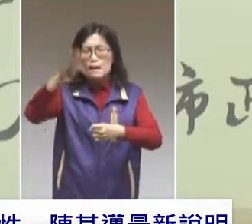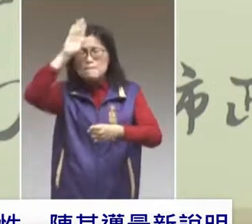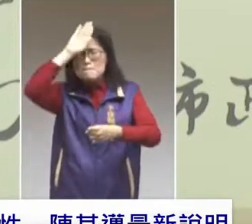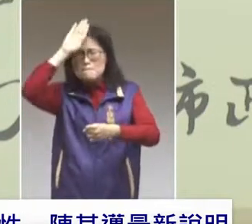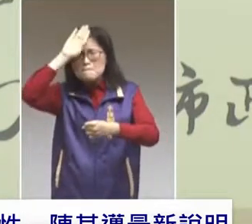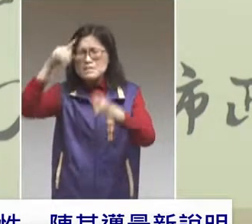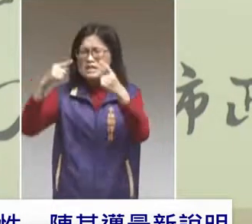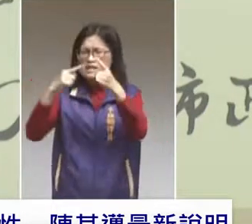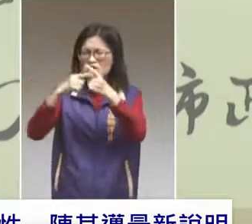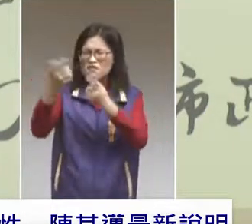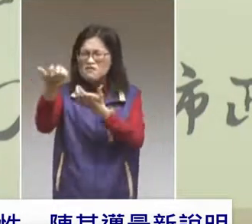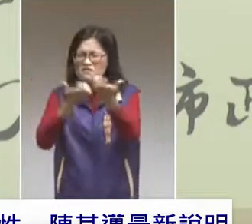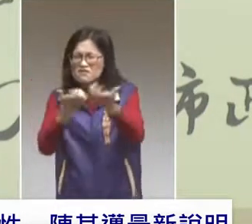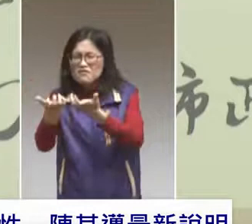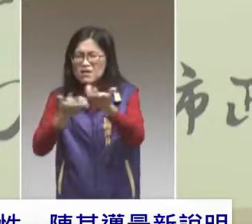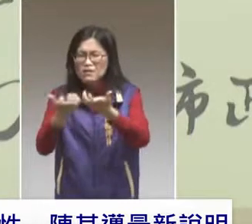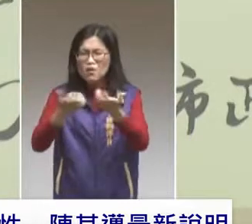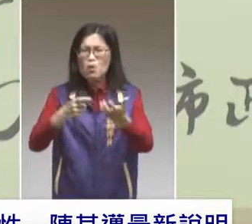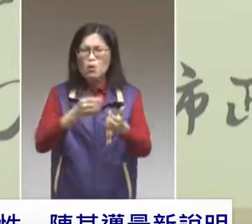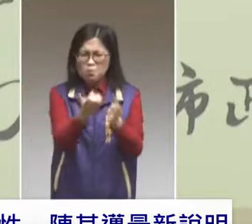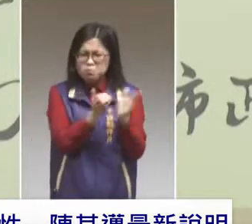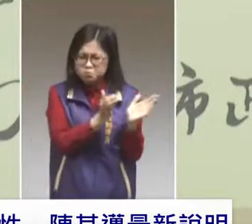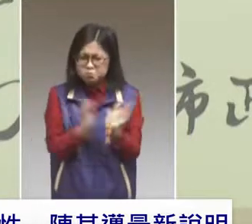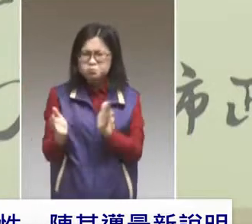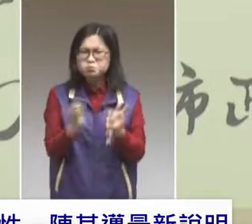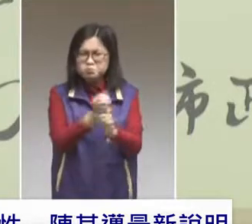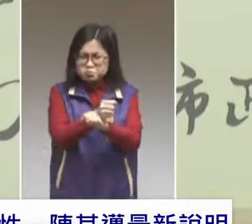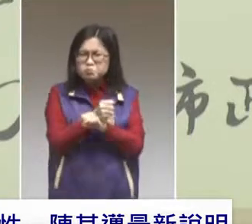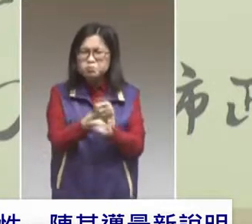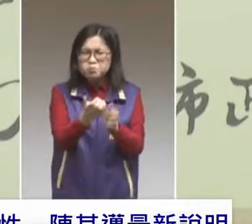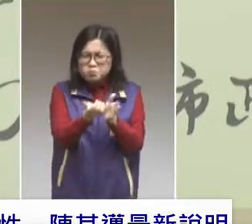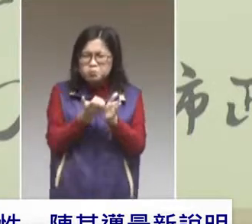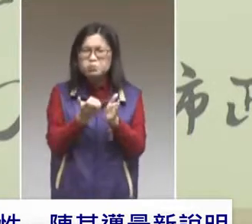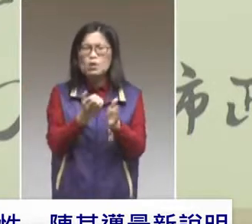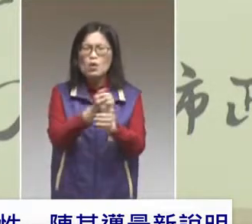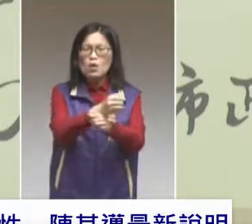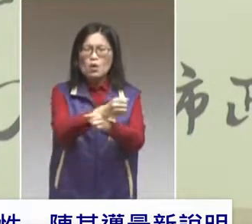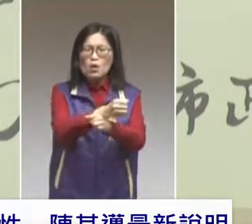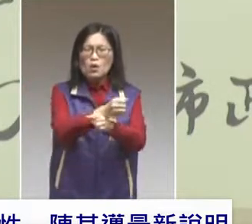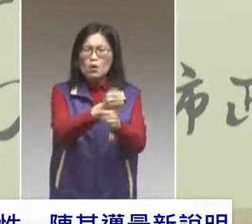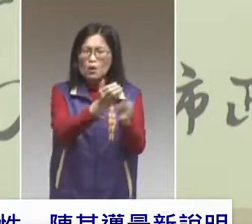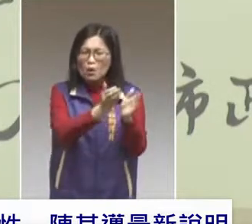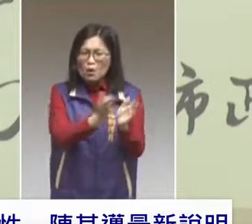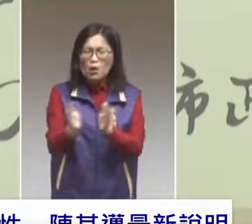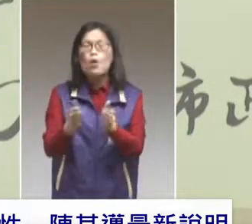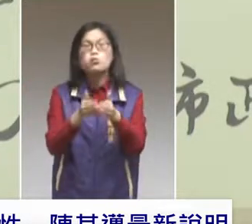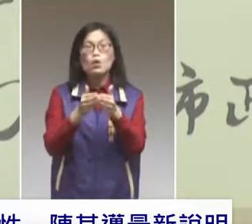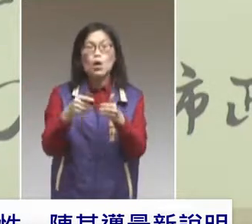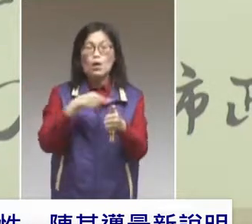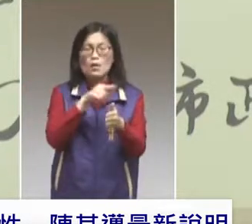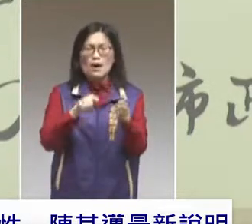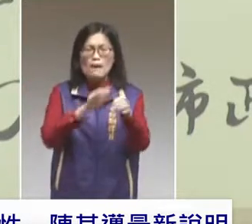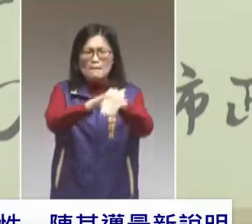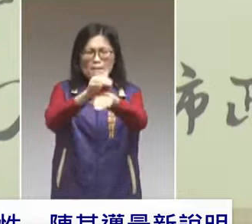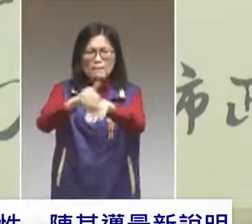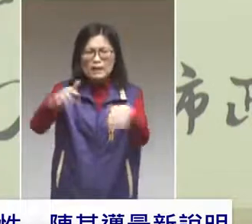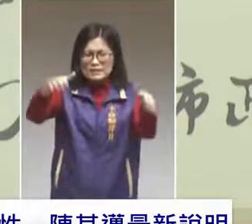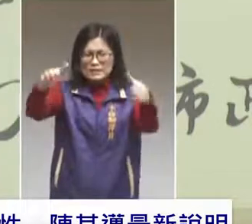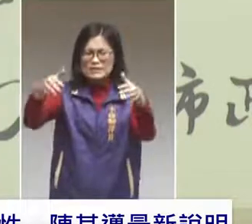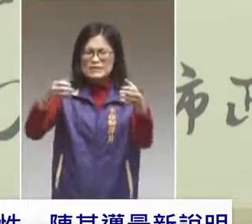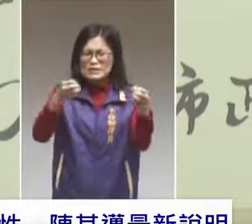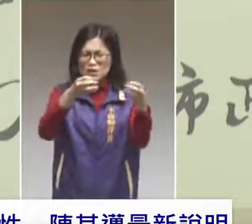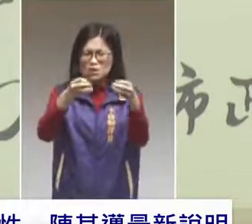么样能够带病人的分流也都要预做准备。好，这个我想我们专家会议也持续的